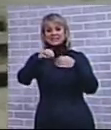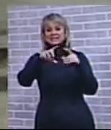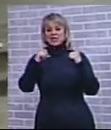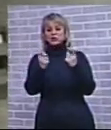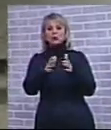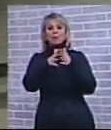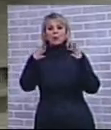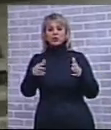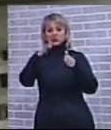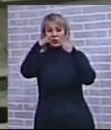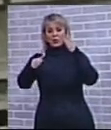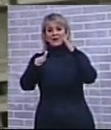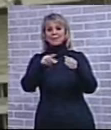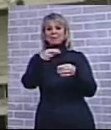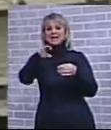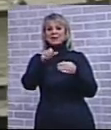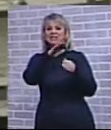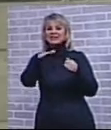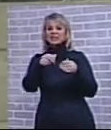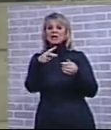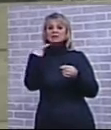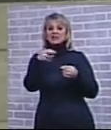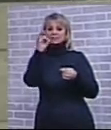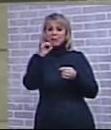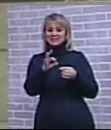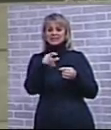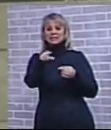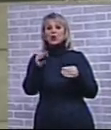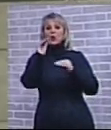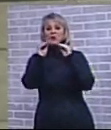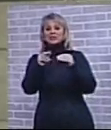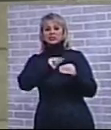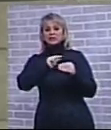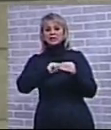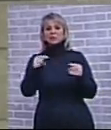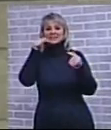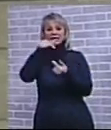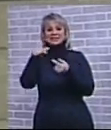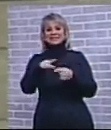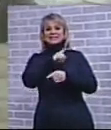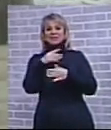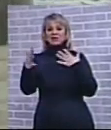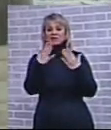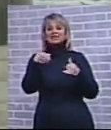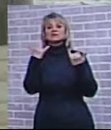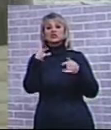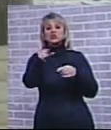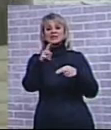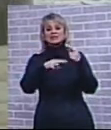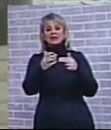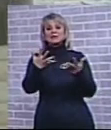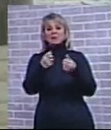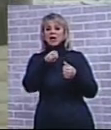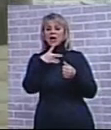все больше. Кровля покрыта полимерным тентом уже на 20%. Укладочные работы скорректировали сильные ветры. Но сейчас строители